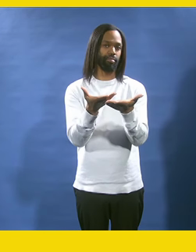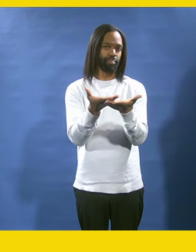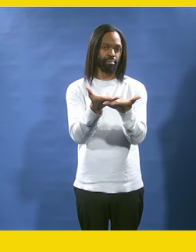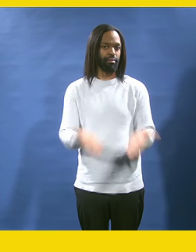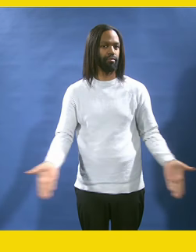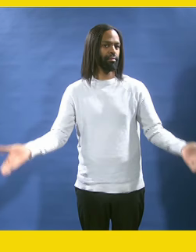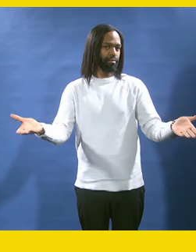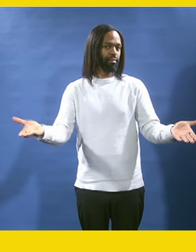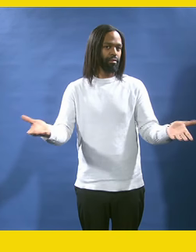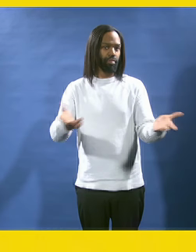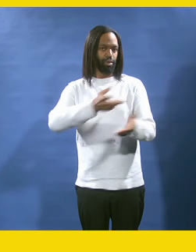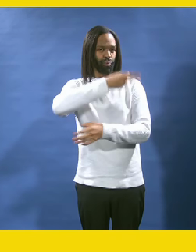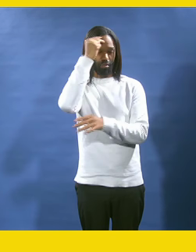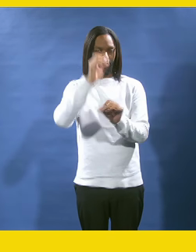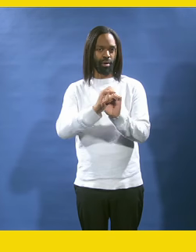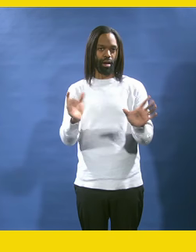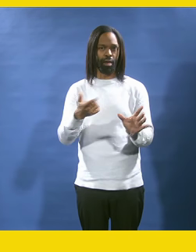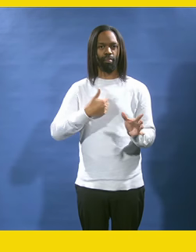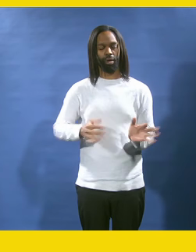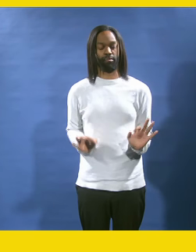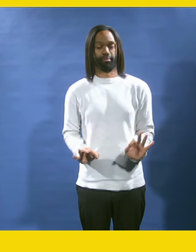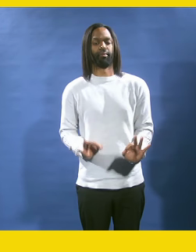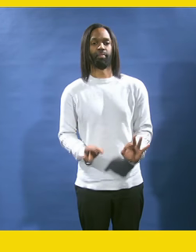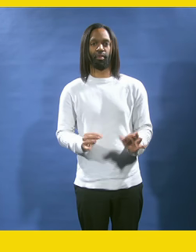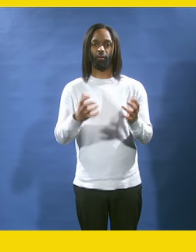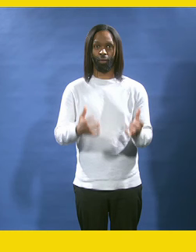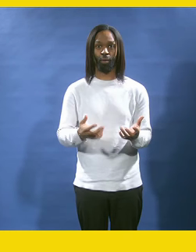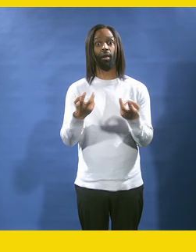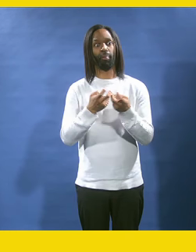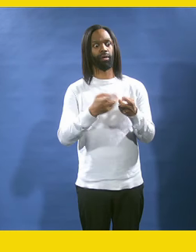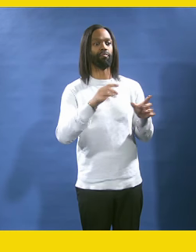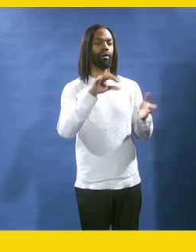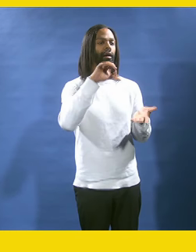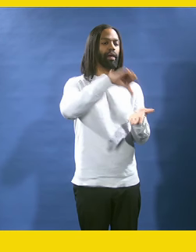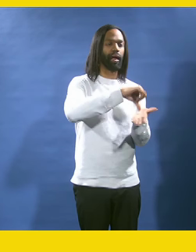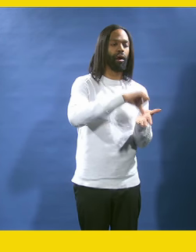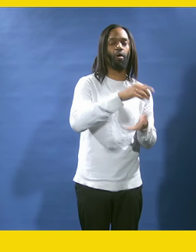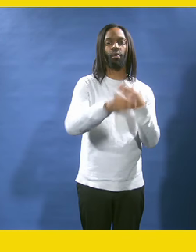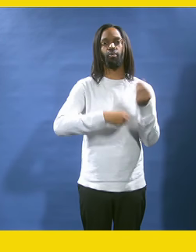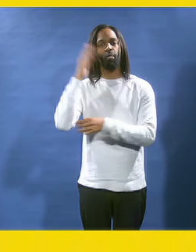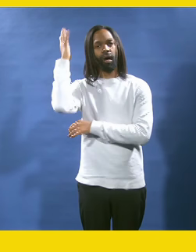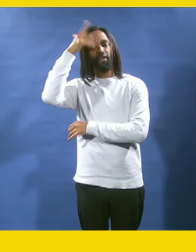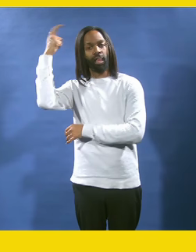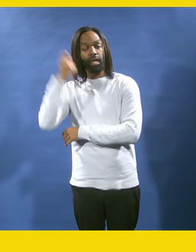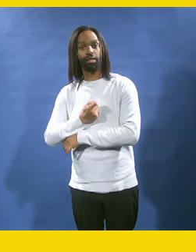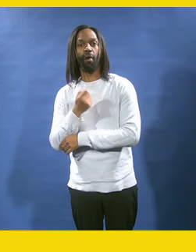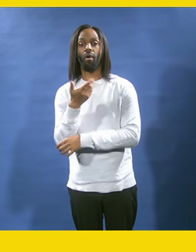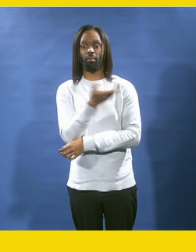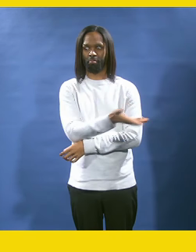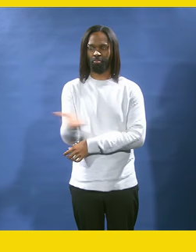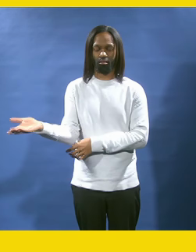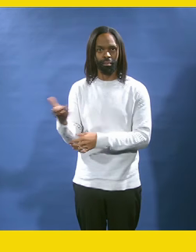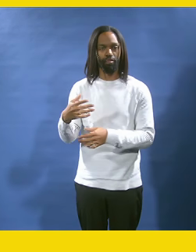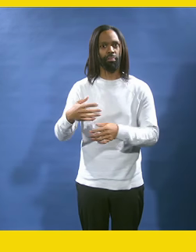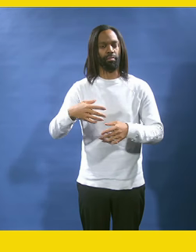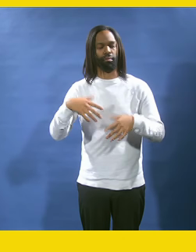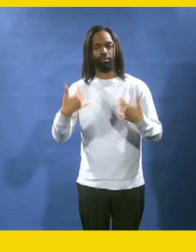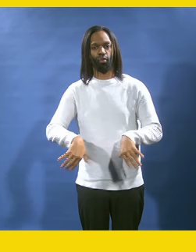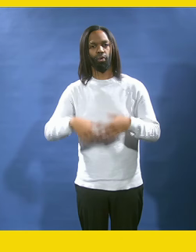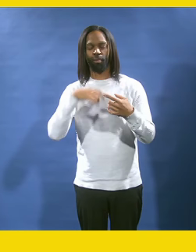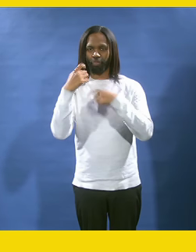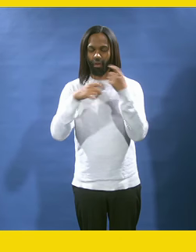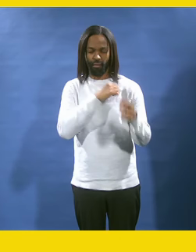mots devant le mur de violence que vivent les femmes iraniennes, afghanes et toutes celles qui malheureusement passent sous les